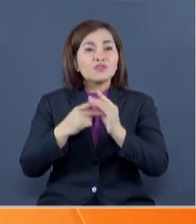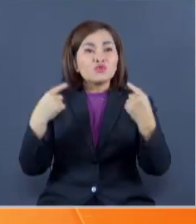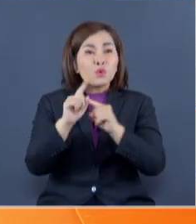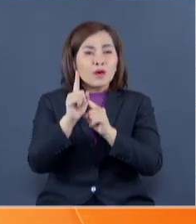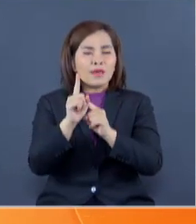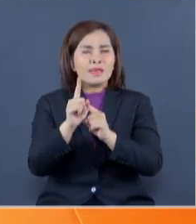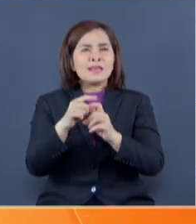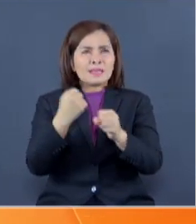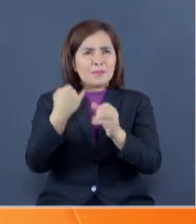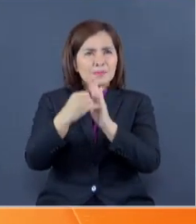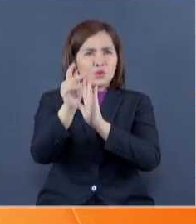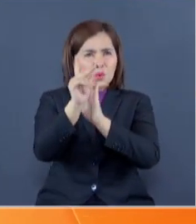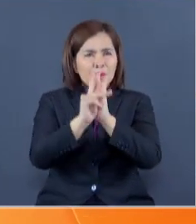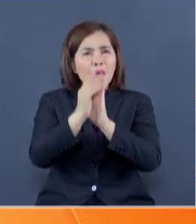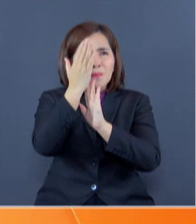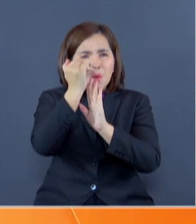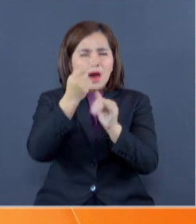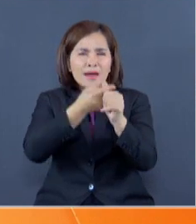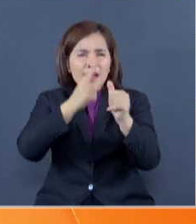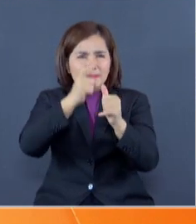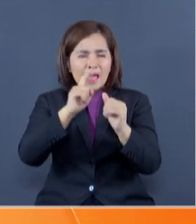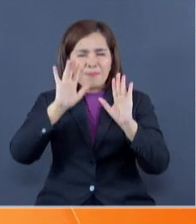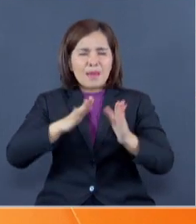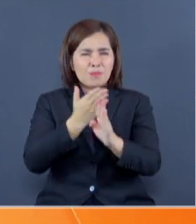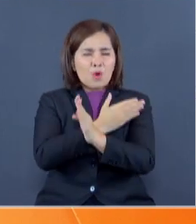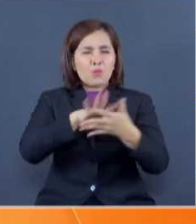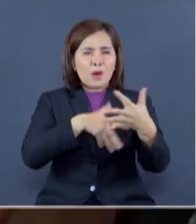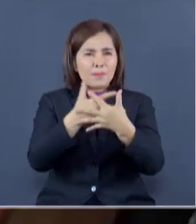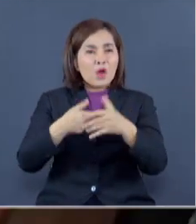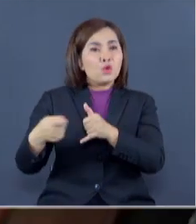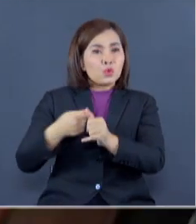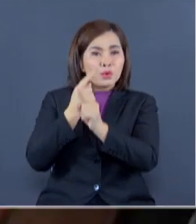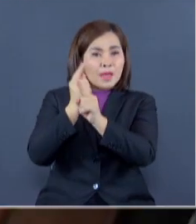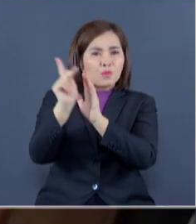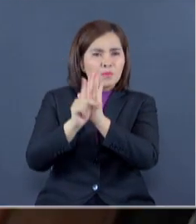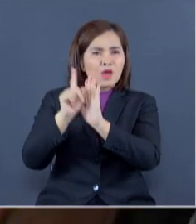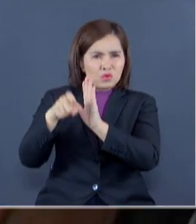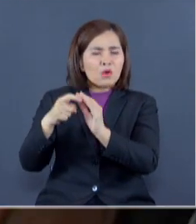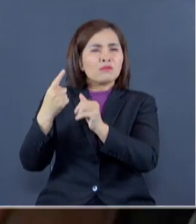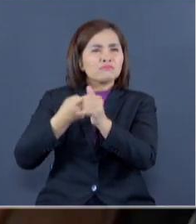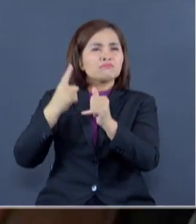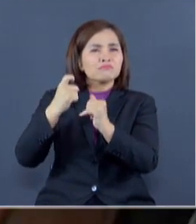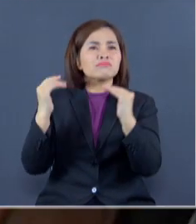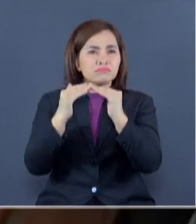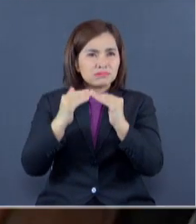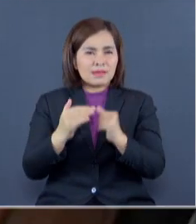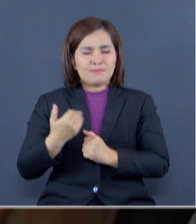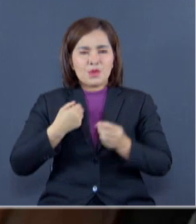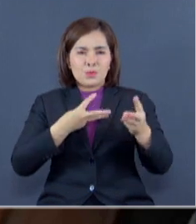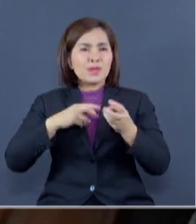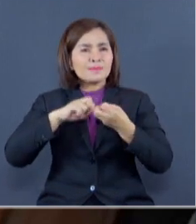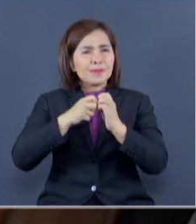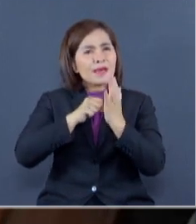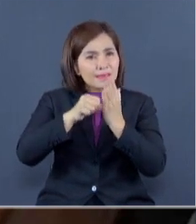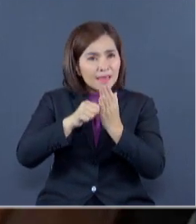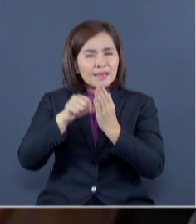ายโดยเจตนาโดยไตร่ตรองไว้ก่อนโทษมันมีสถานเดียวประหารชีวิต จริงๆแนวทางการแก้ไขคุยกันมันเยอะนะคะจะปิ